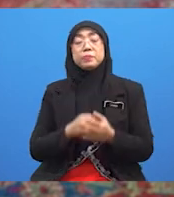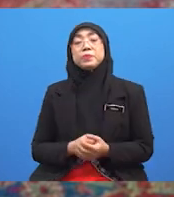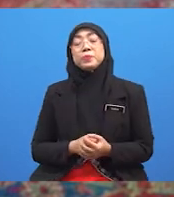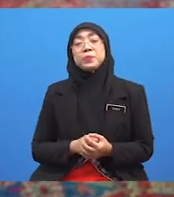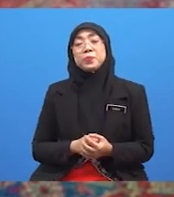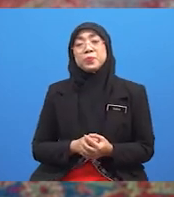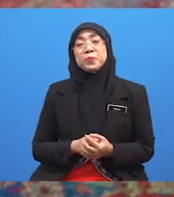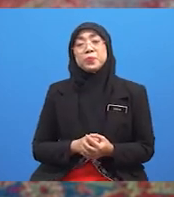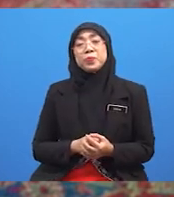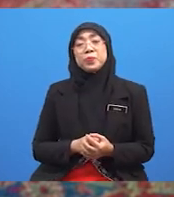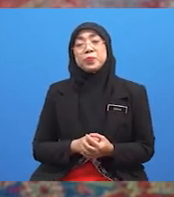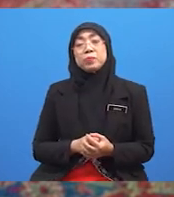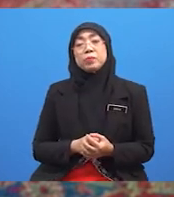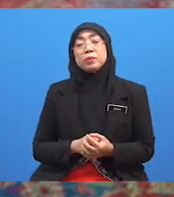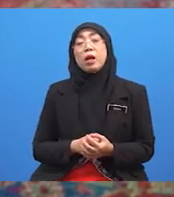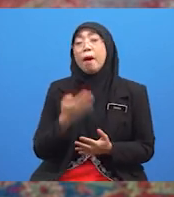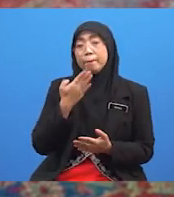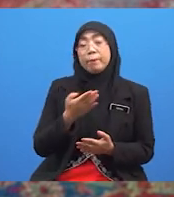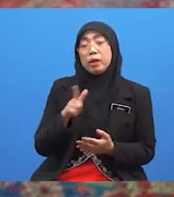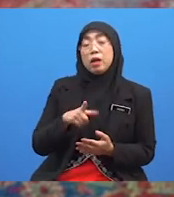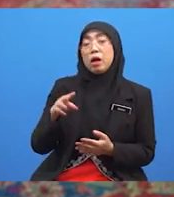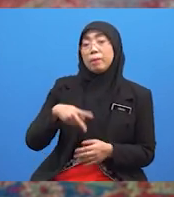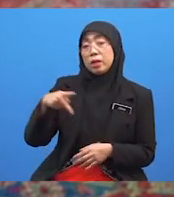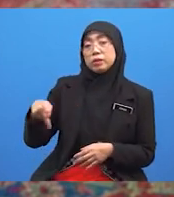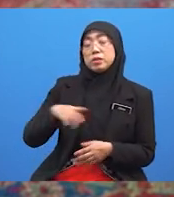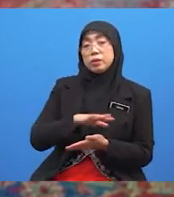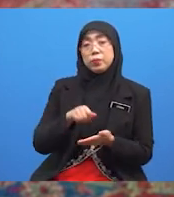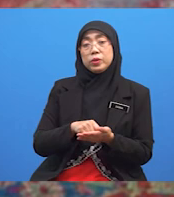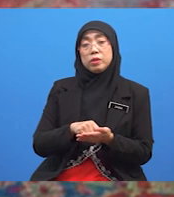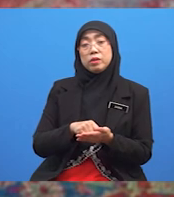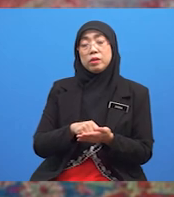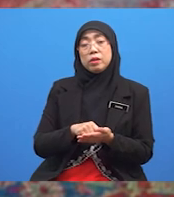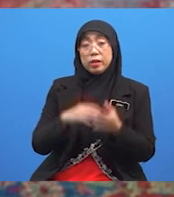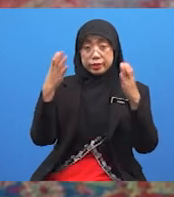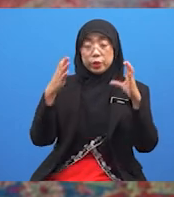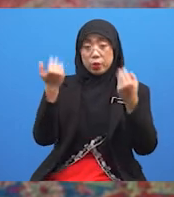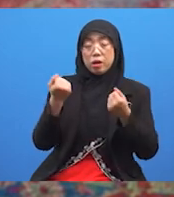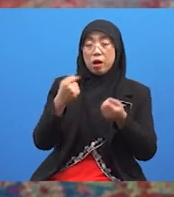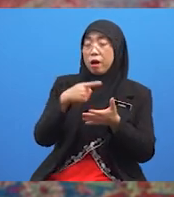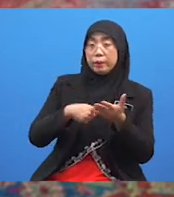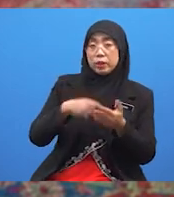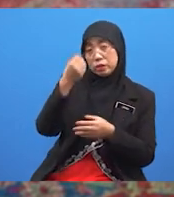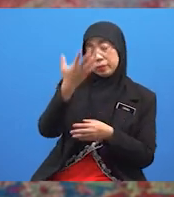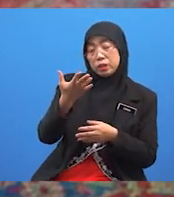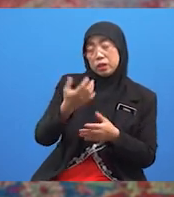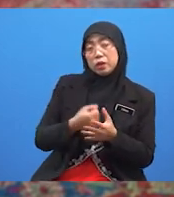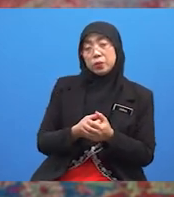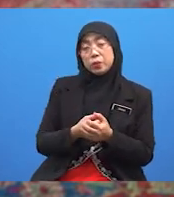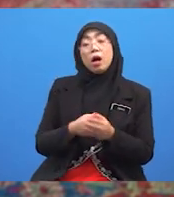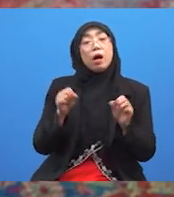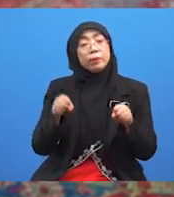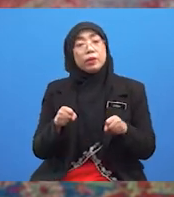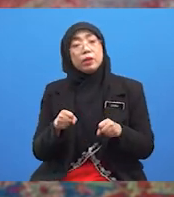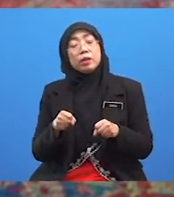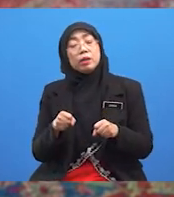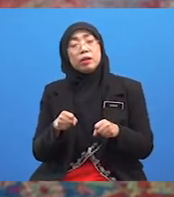Baiklah, para pelajar sekalian, cikgu harap agar semua maklumat yang dihuraikan sebentar tadi akan memberi